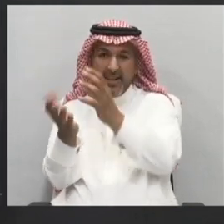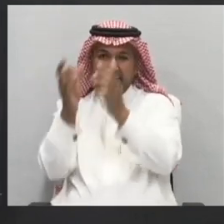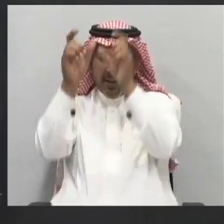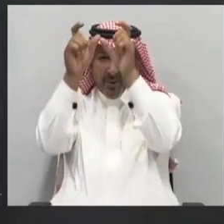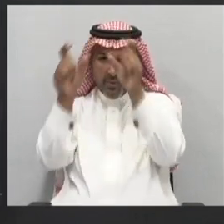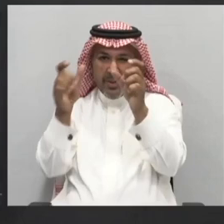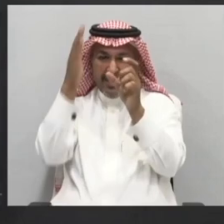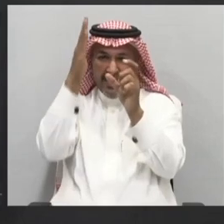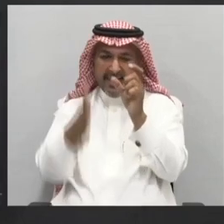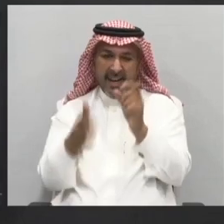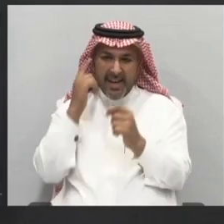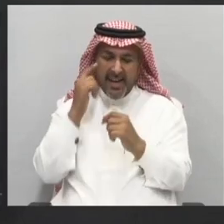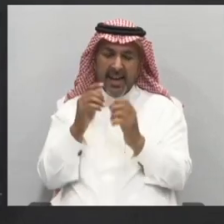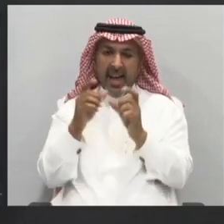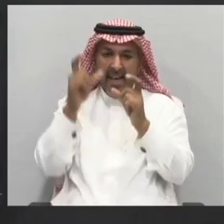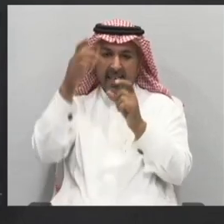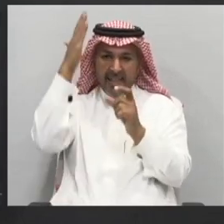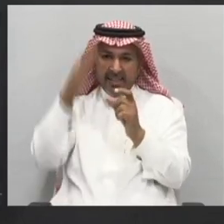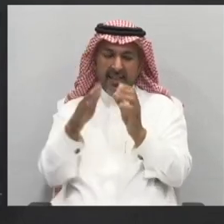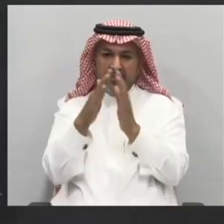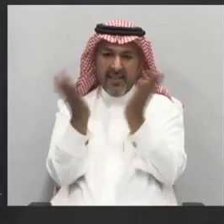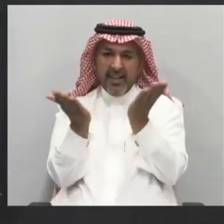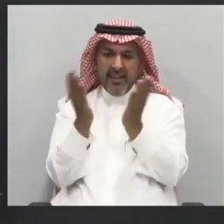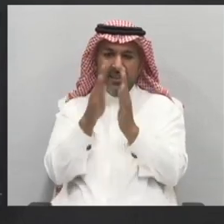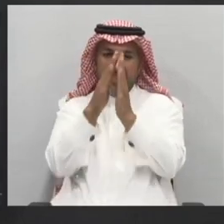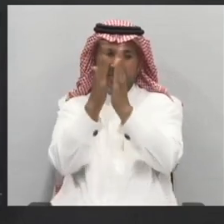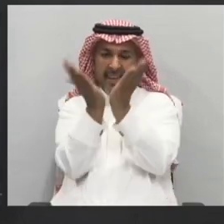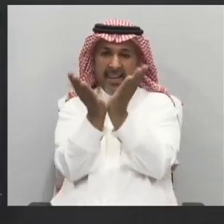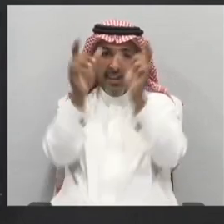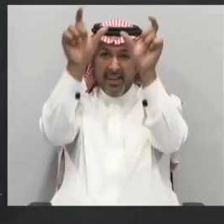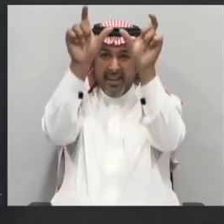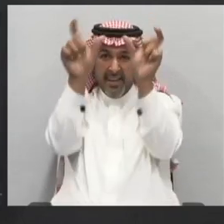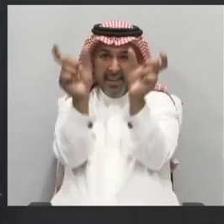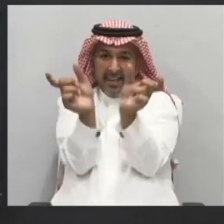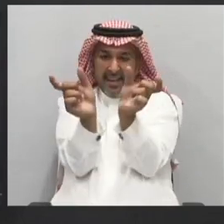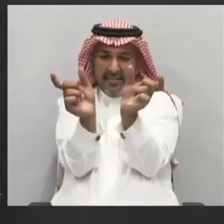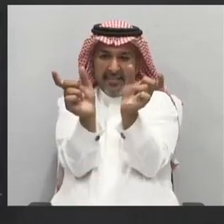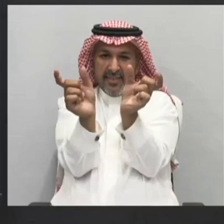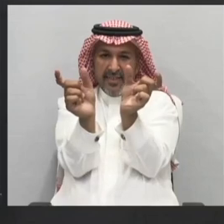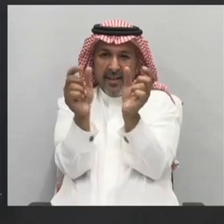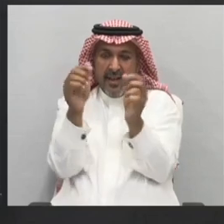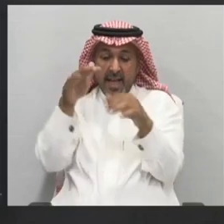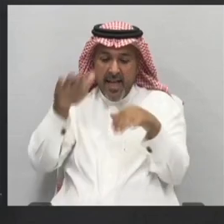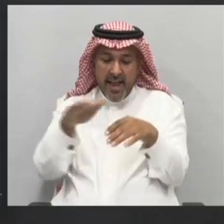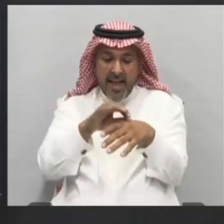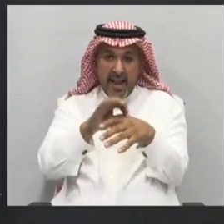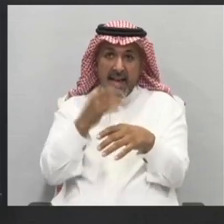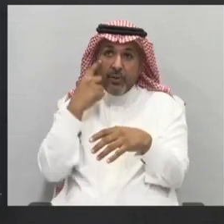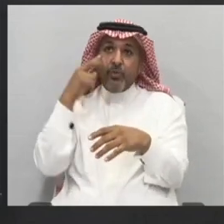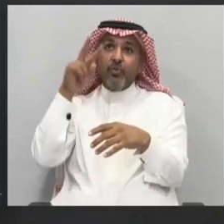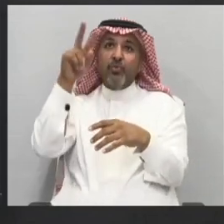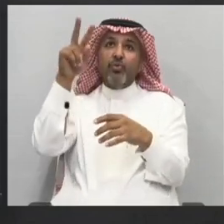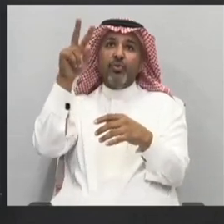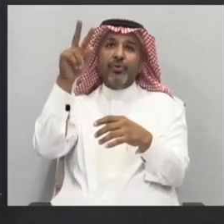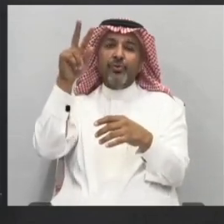القمر فاشار الى القمر فانفلق فرقتين فراه الناس فذكر الله هذا الامر في قوله